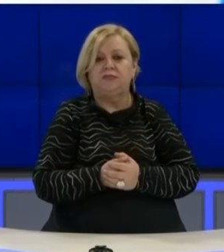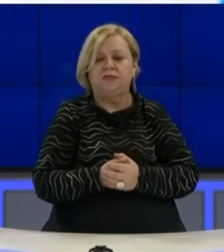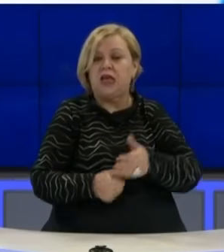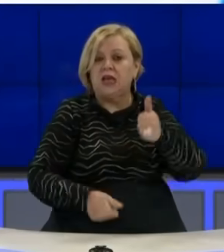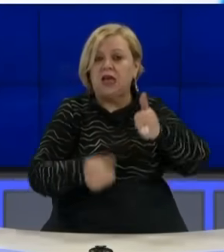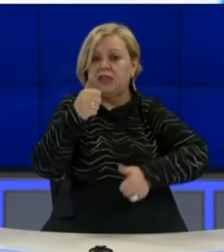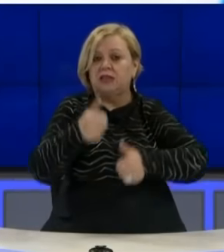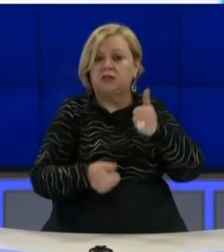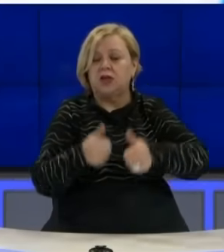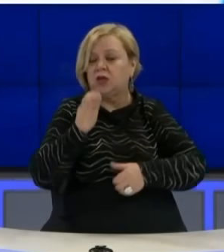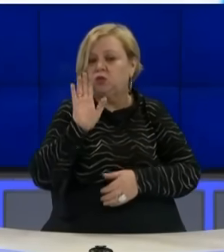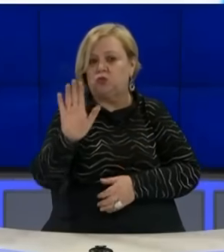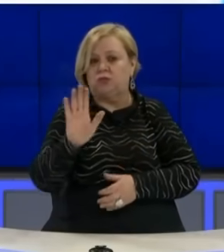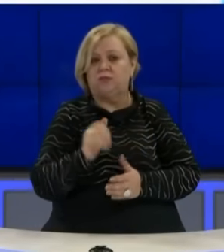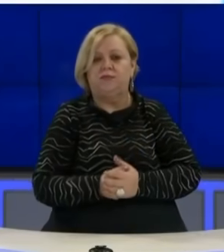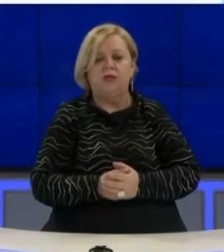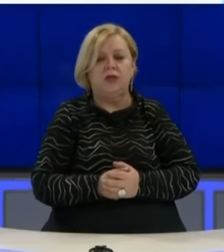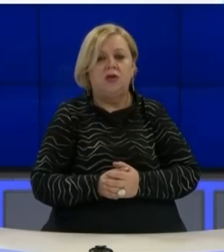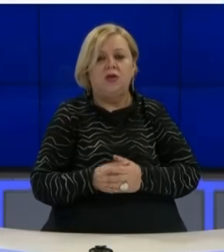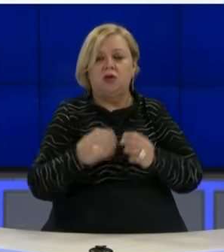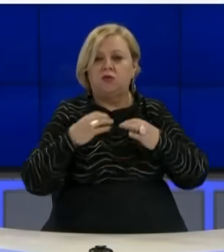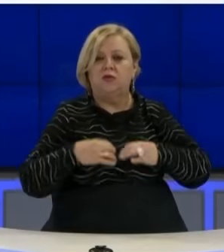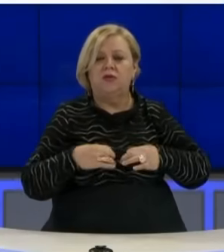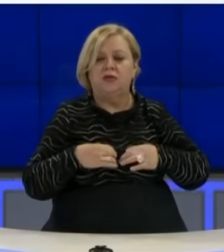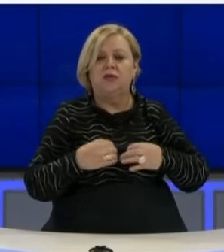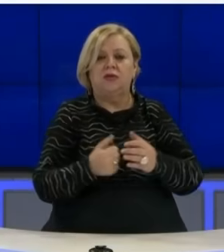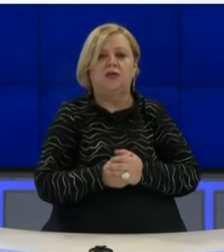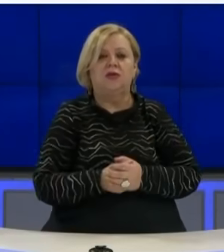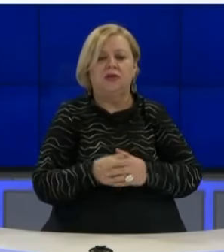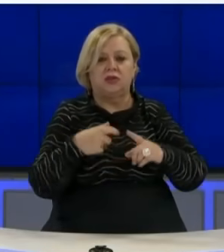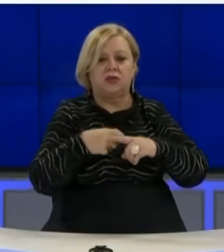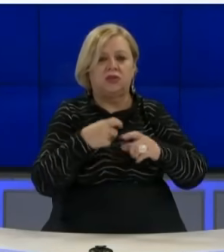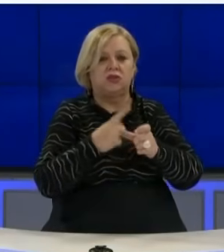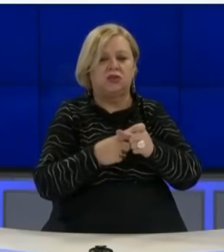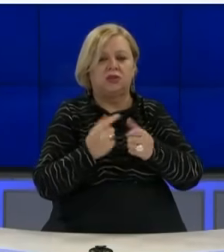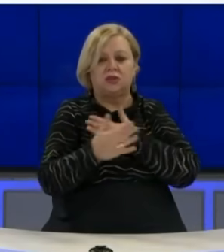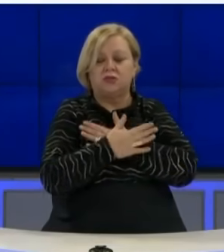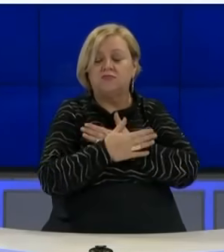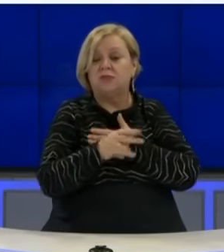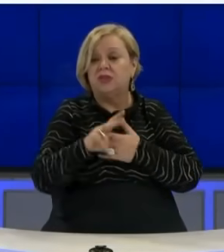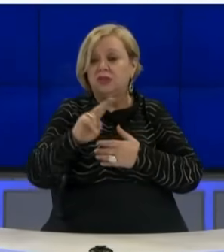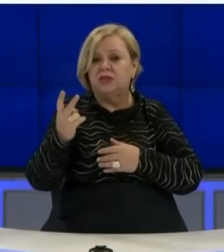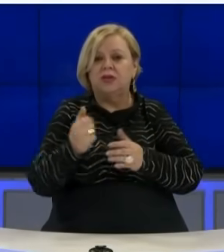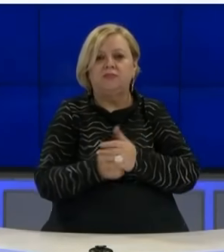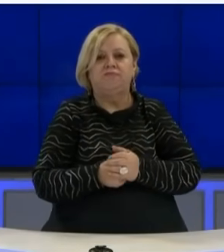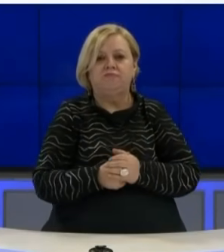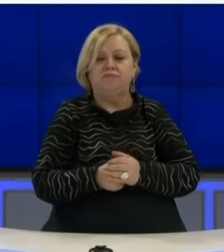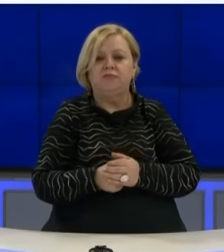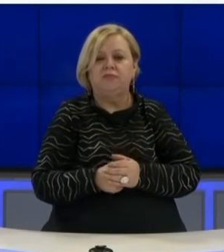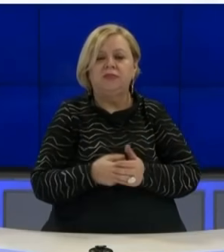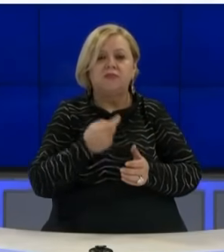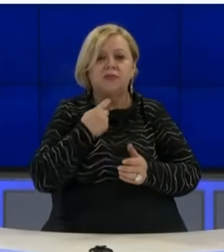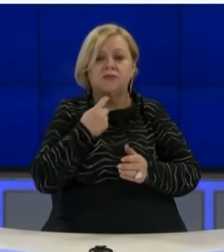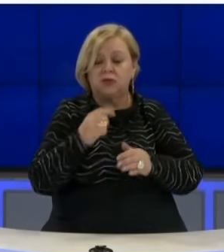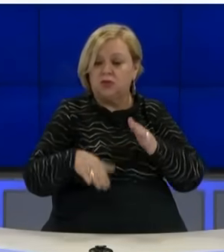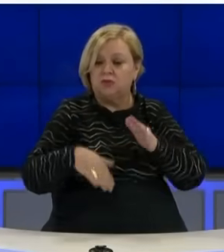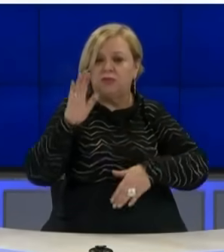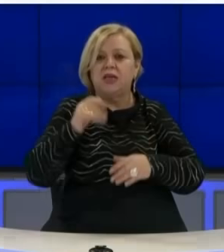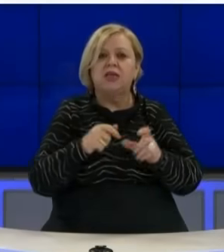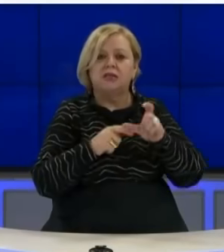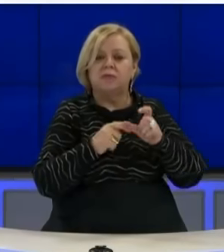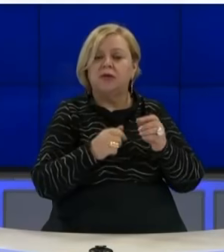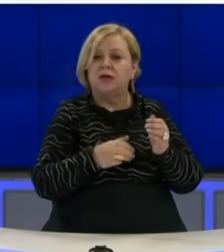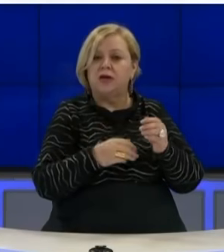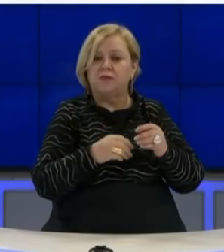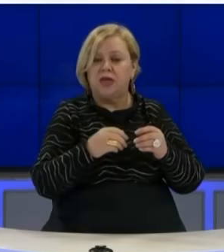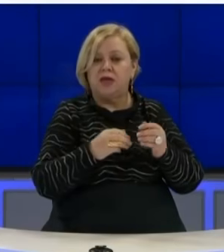kandidatët e tyre, por kryetarja KQZ-s Valdete Daka dhe disa prej antarëve këtu, më i zëshmi ka qenë ai i LDK-s Sami Amiti, të cilët